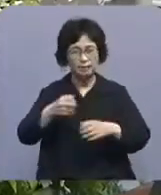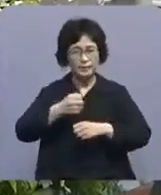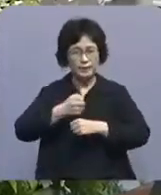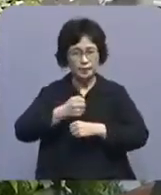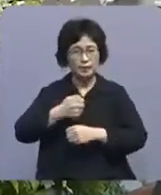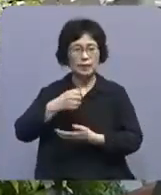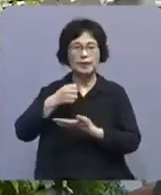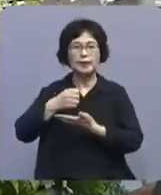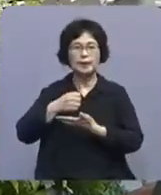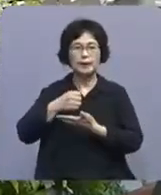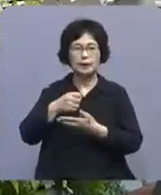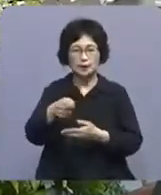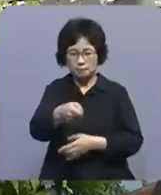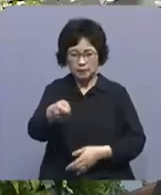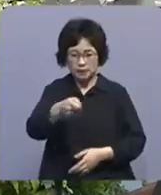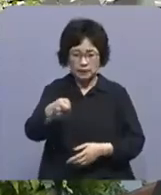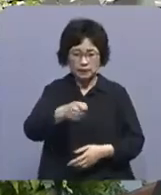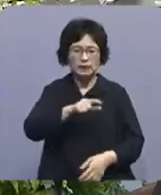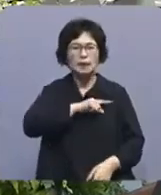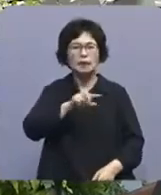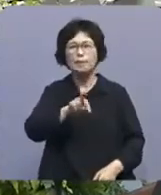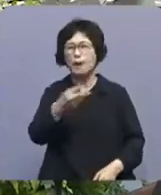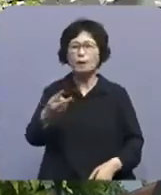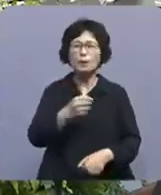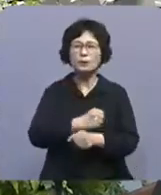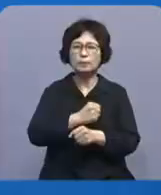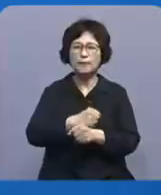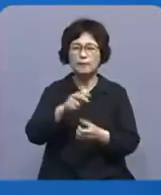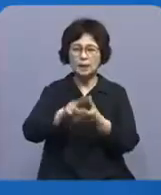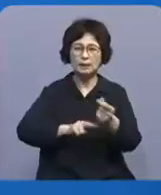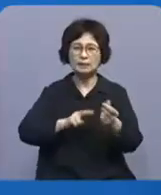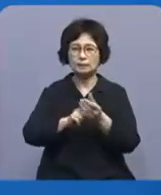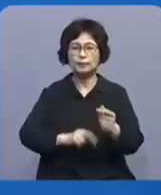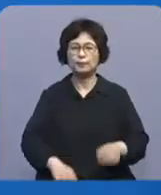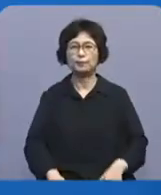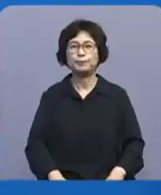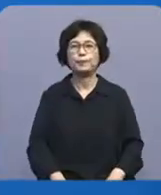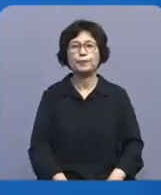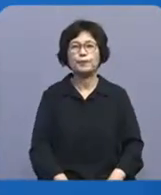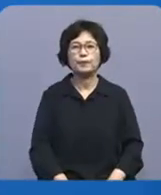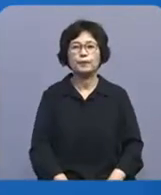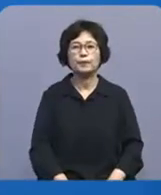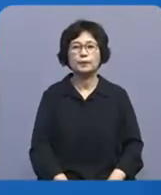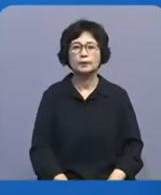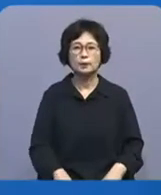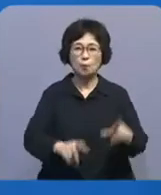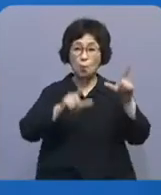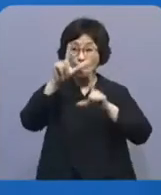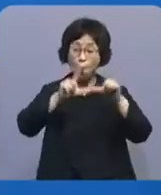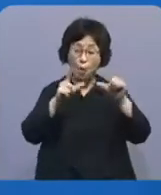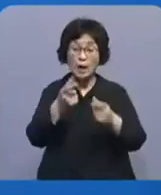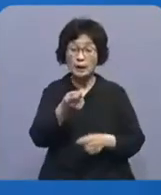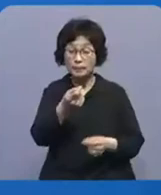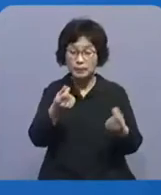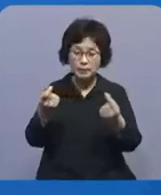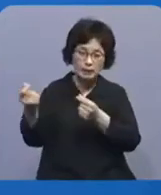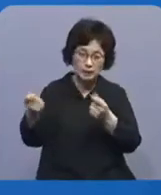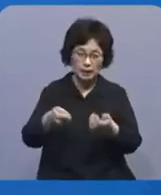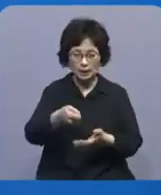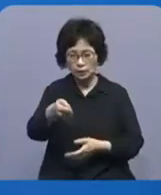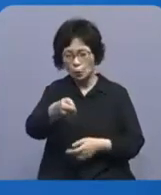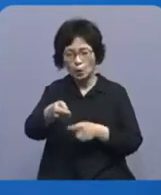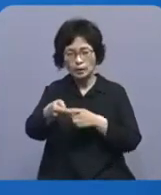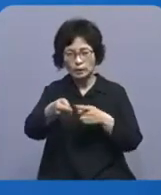휴대용 손전등 으로 품 명 을 위장하기 되어 있습니다 수요 불가능하기 때문에 모양이 있어 1 회 대응 멘토 놓으신 바